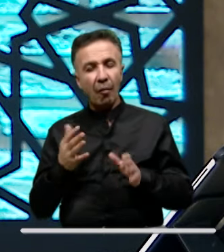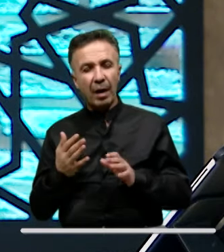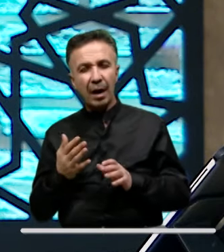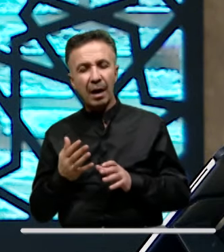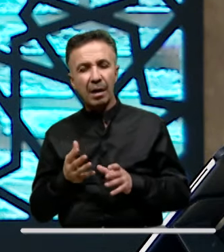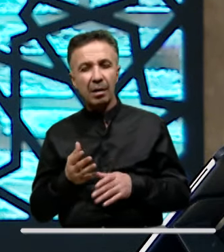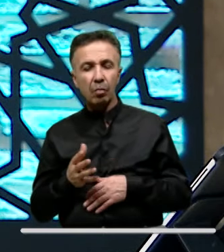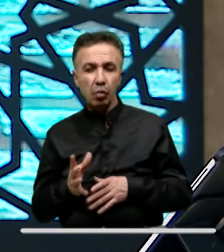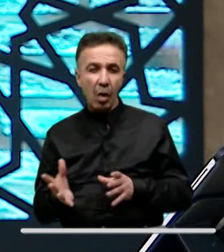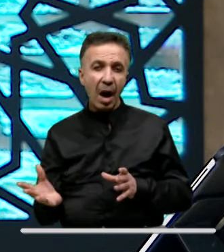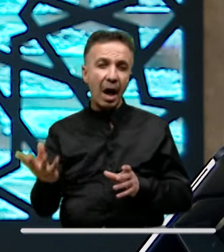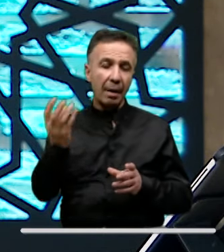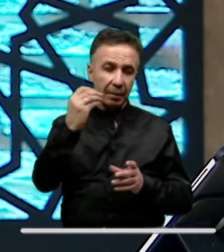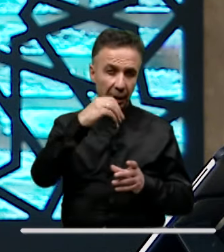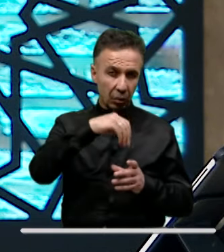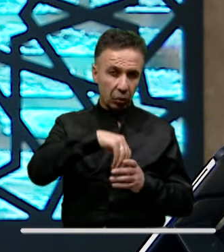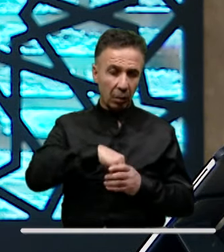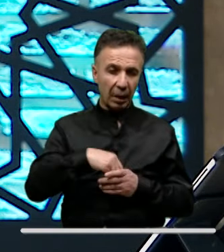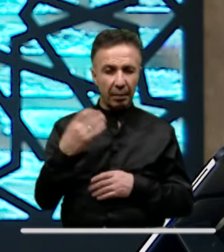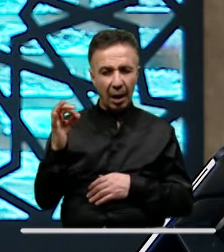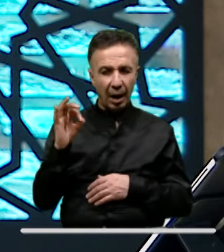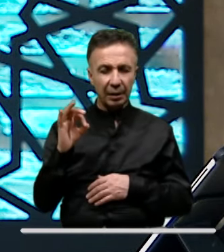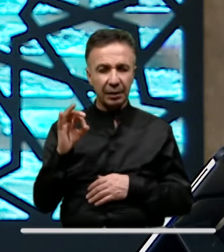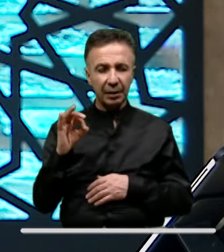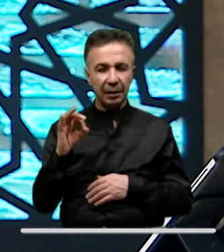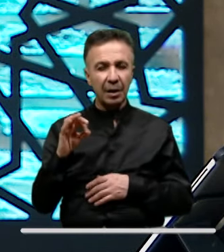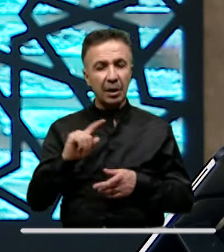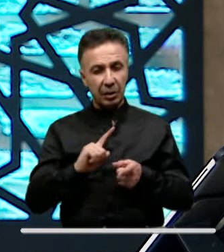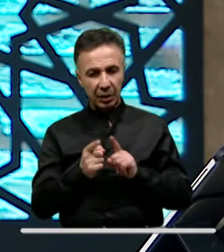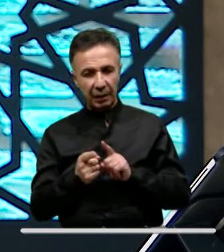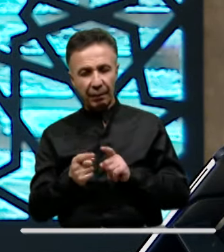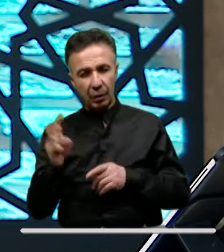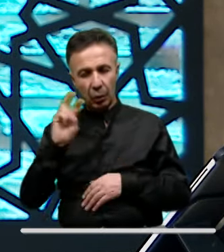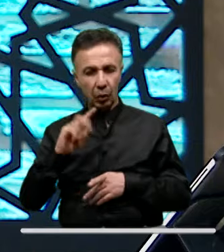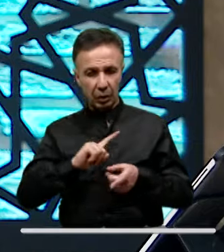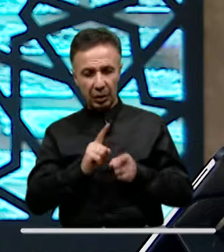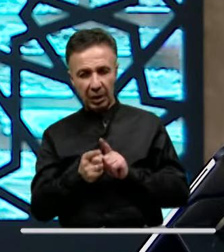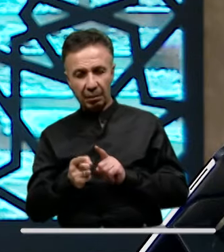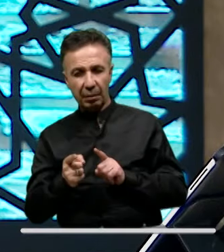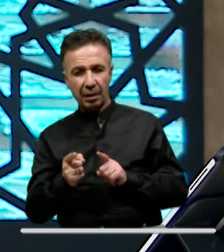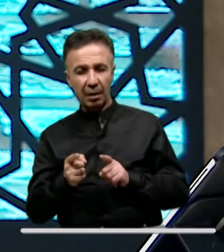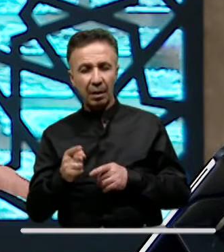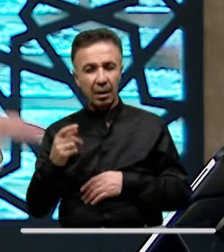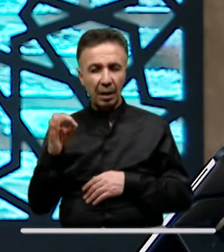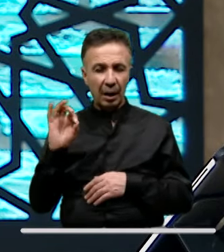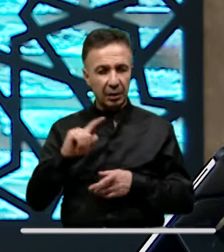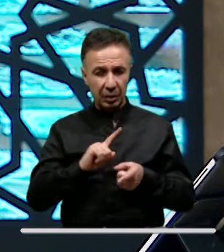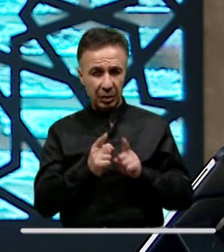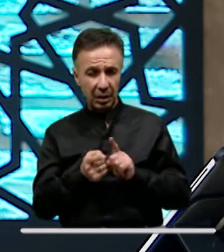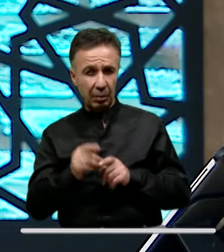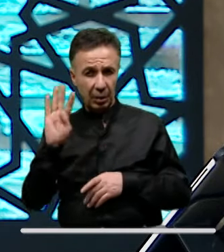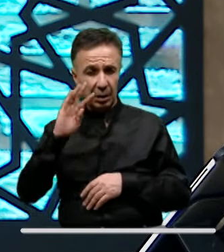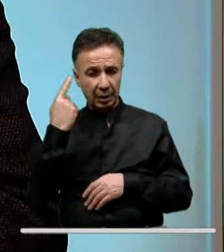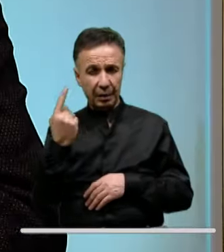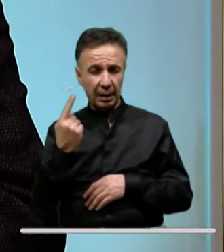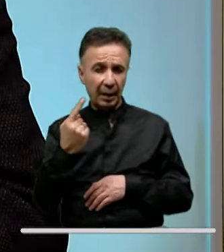toplayıp altın cinsinden veya Türk lirası cinsinden veya döviz cinsinden artık neye tekabül ediyorsa onun mu 1/40 birini